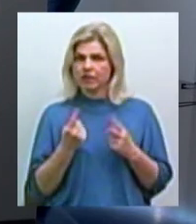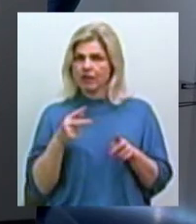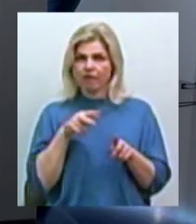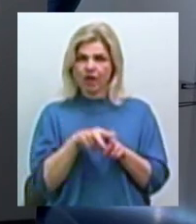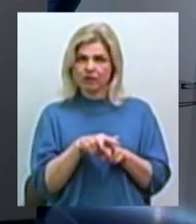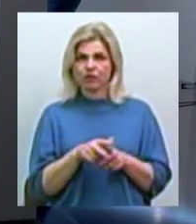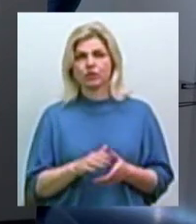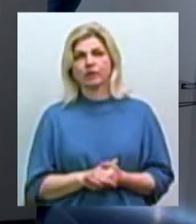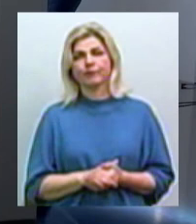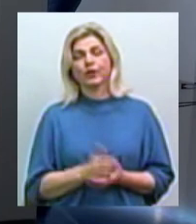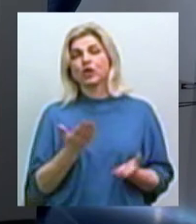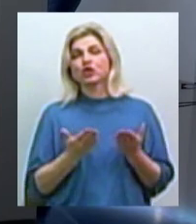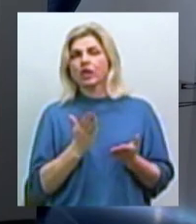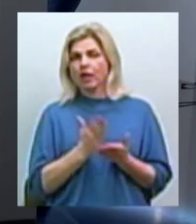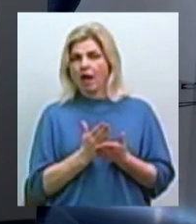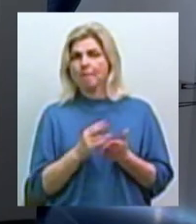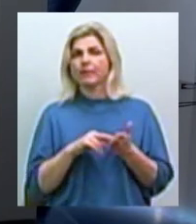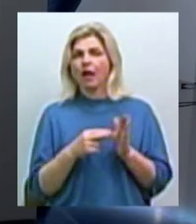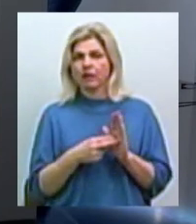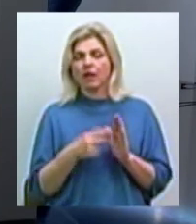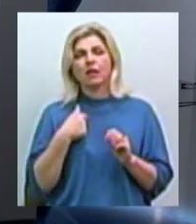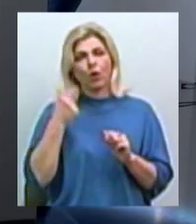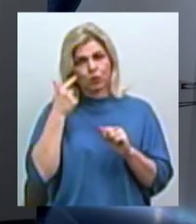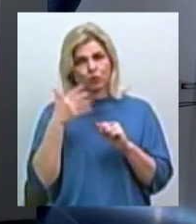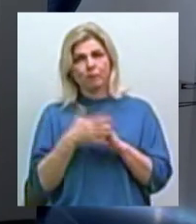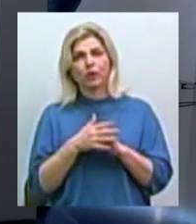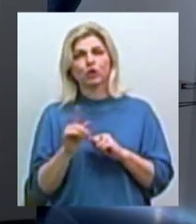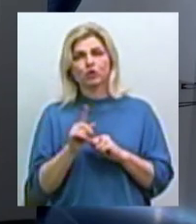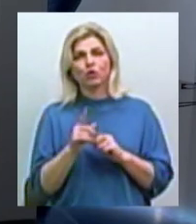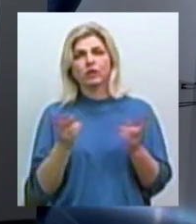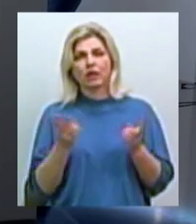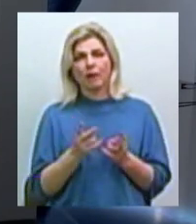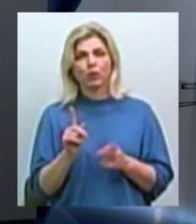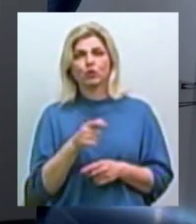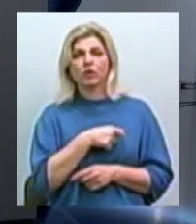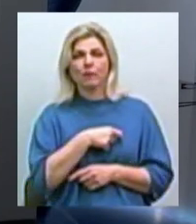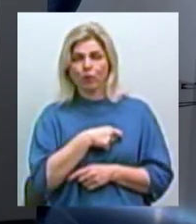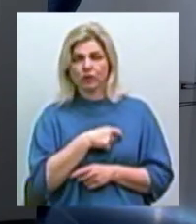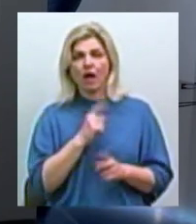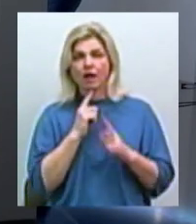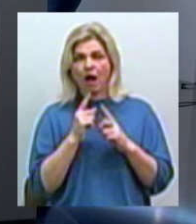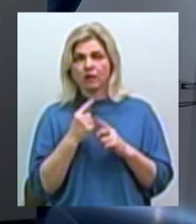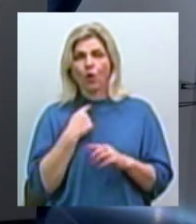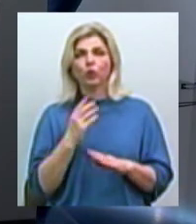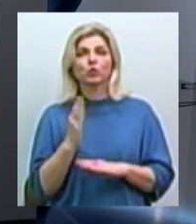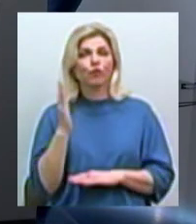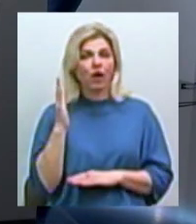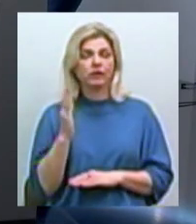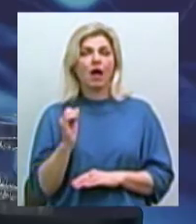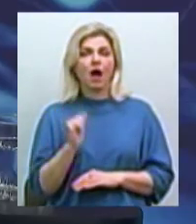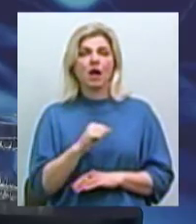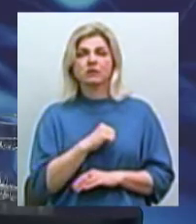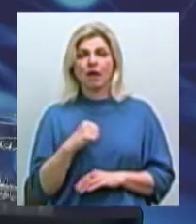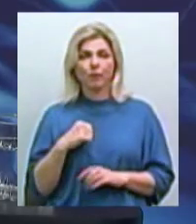Так. Чи є в планах поширення? Я зрозуміла, що потрібно, щоб депутати міської ради проголосували, а